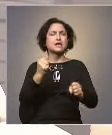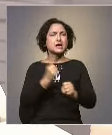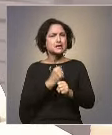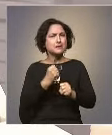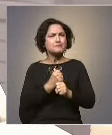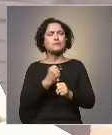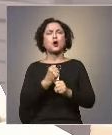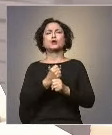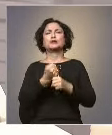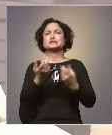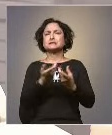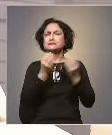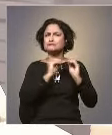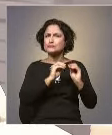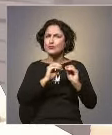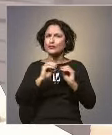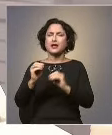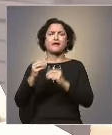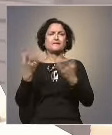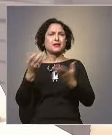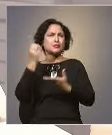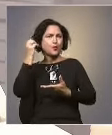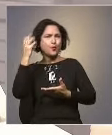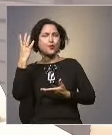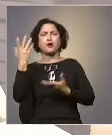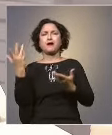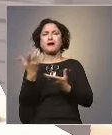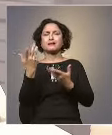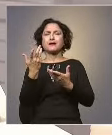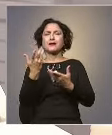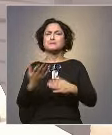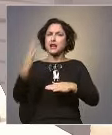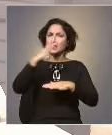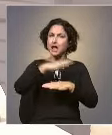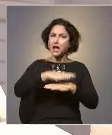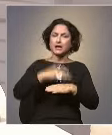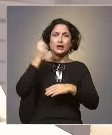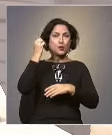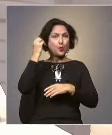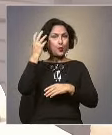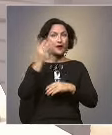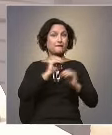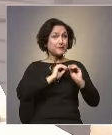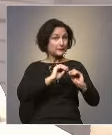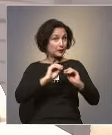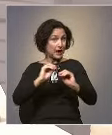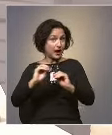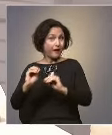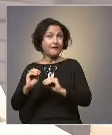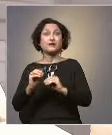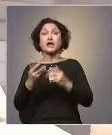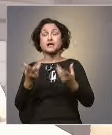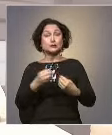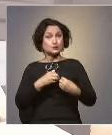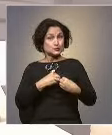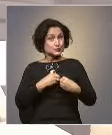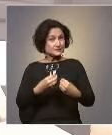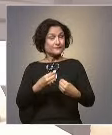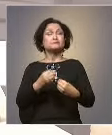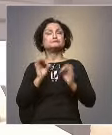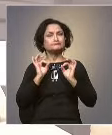с наука и с преподаване и с влагането на науката в преподаването, да се чувствам наистина